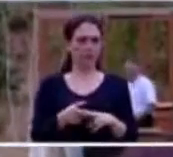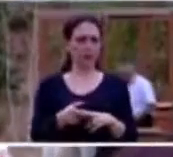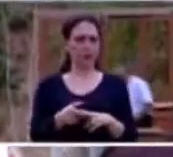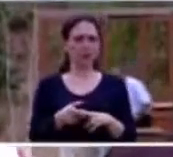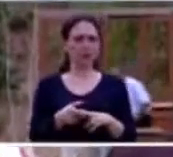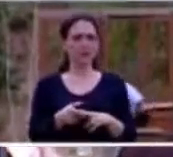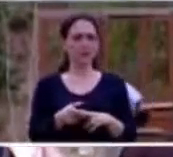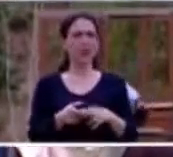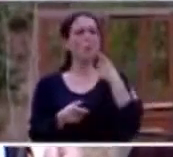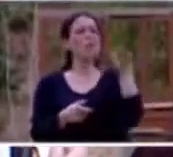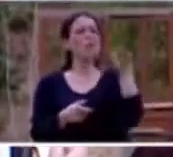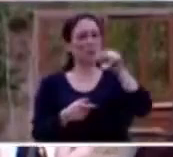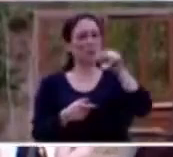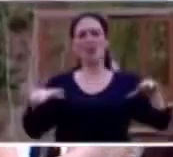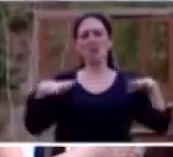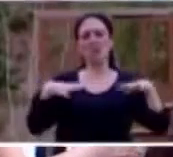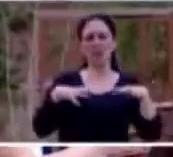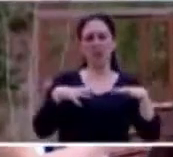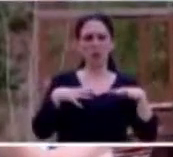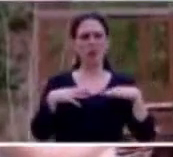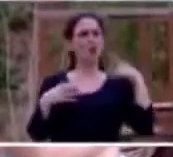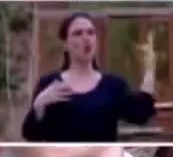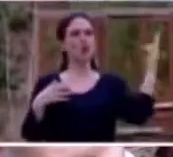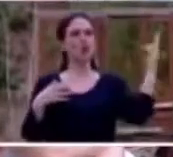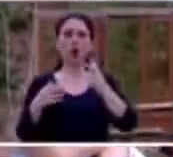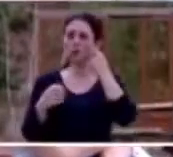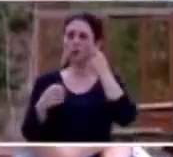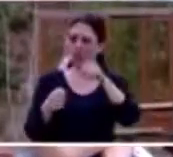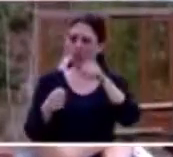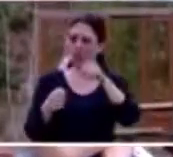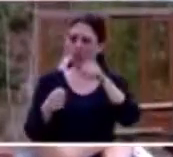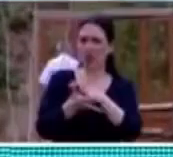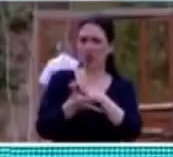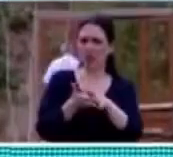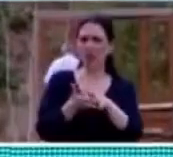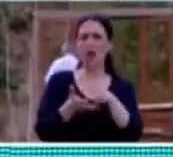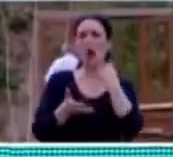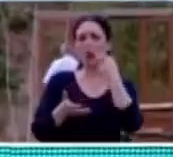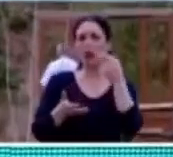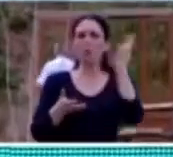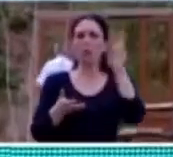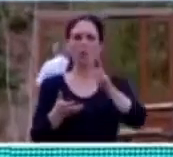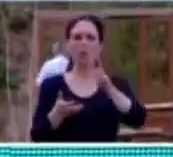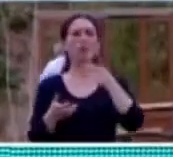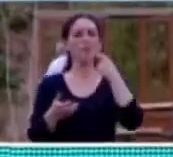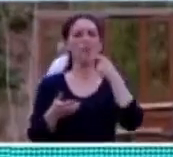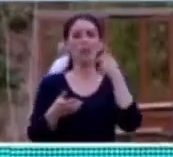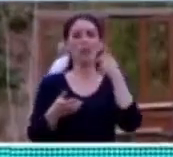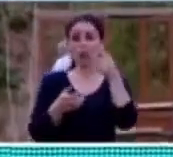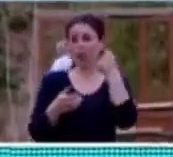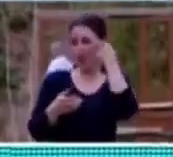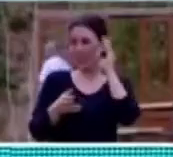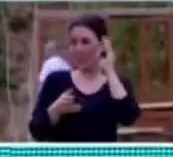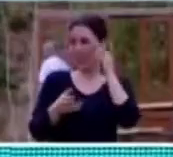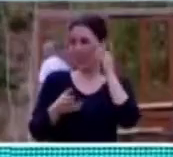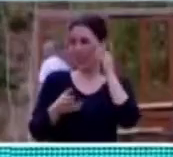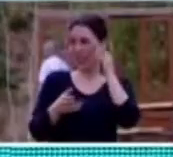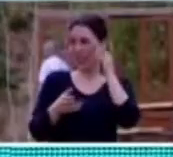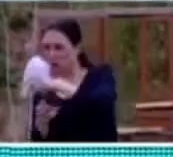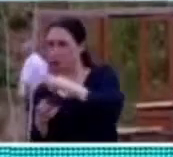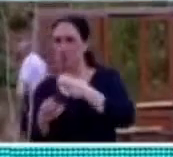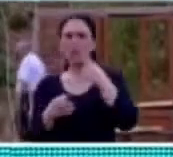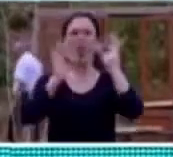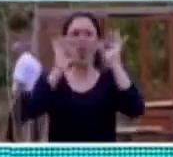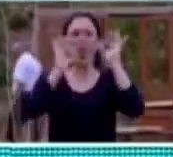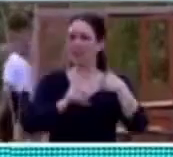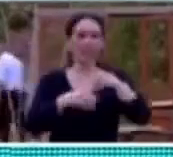إذا بدكم نواب بتشوف بكل أزمة فرصة تيستفيدوا ماديا من الحل،